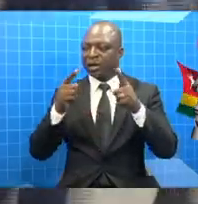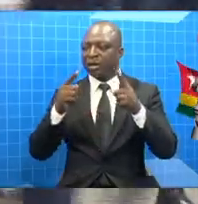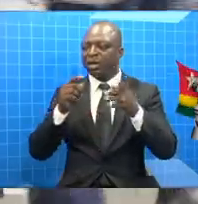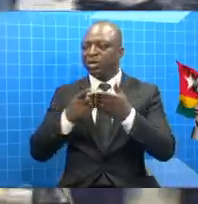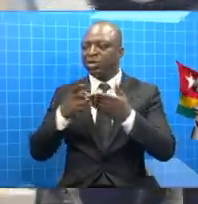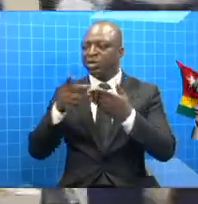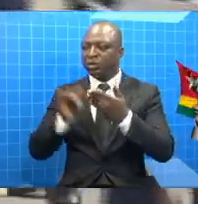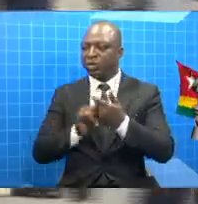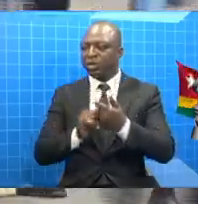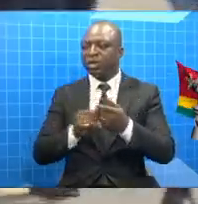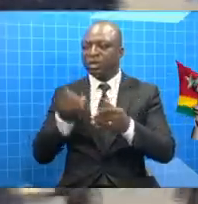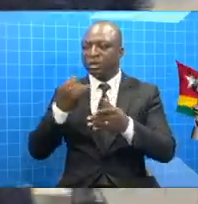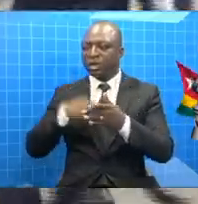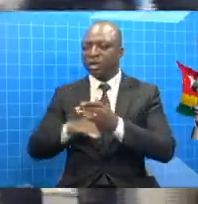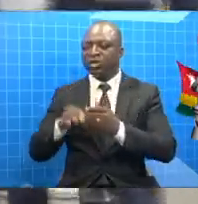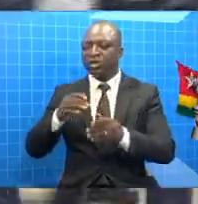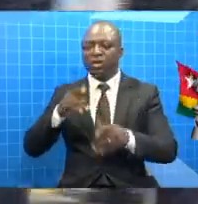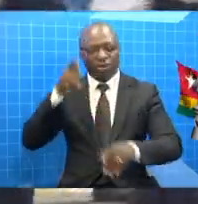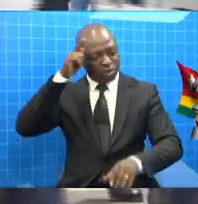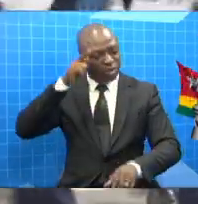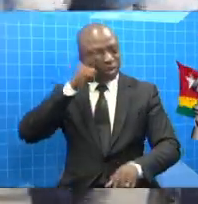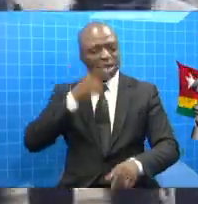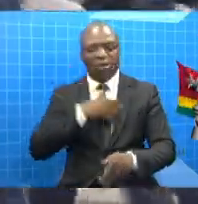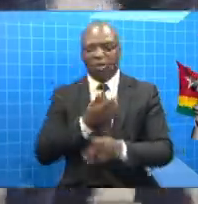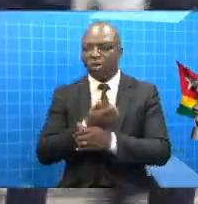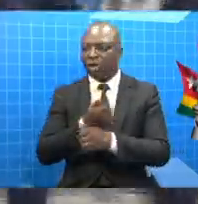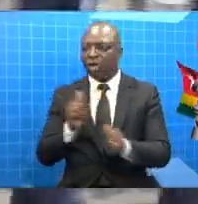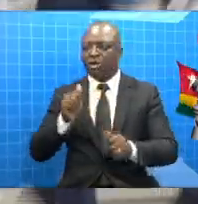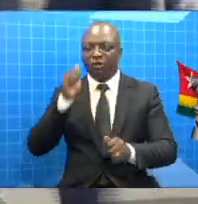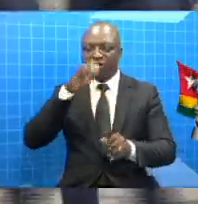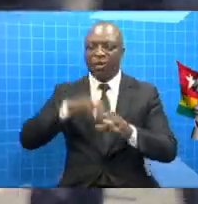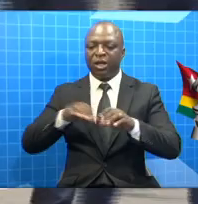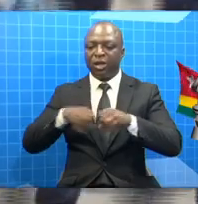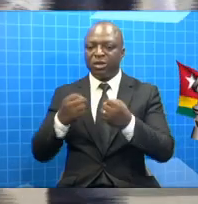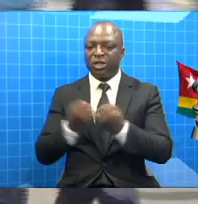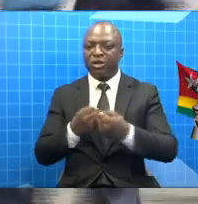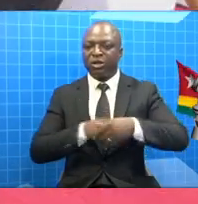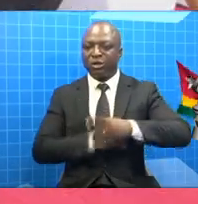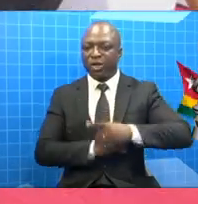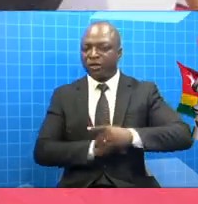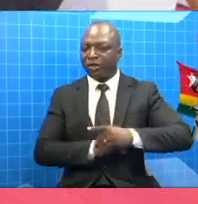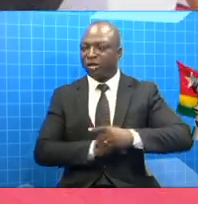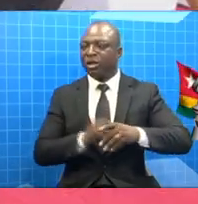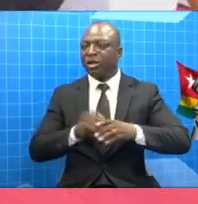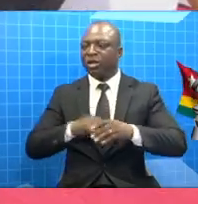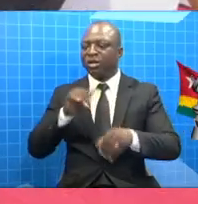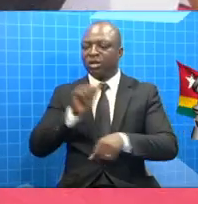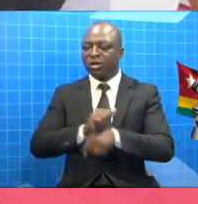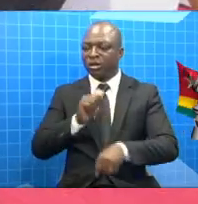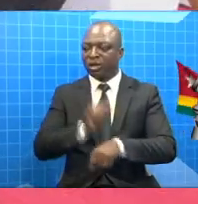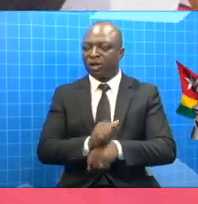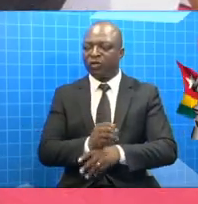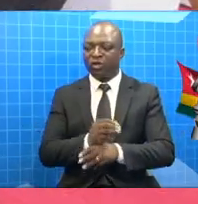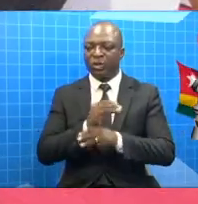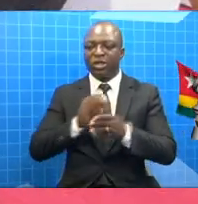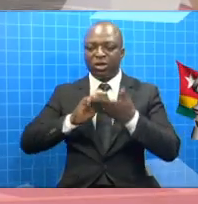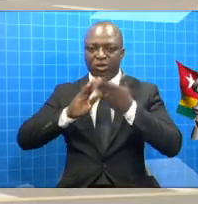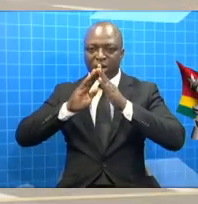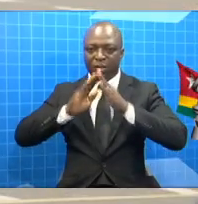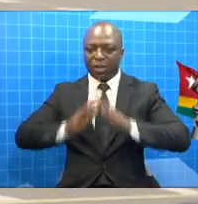projet d'intégration du genre et de l'autonomisation des femmes dans le secteur de la défense et dans les opérations de maintien de la